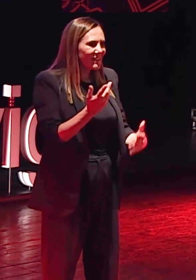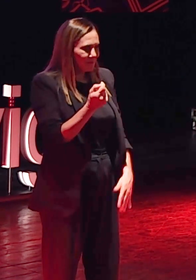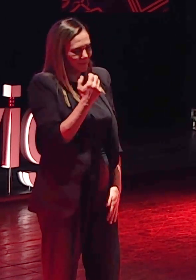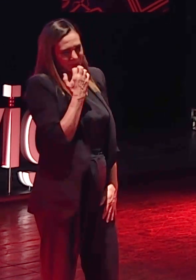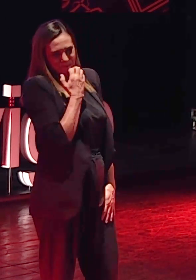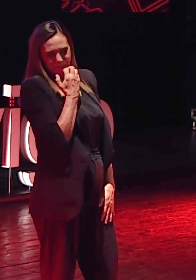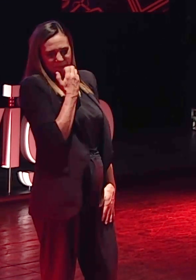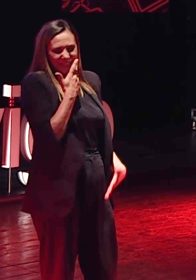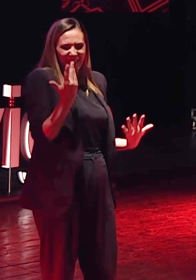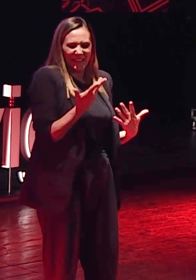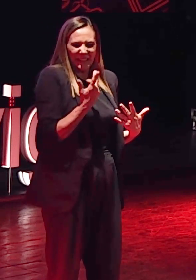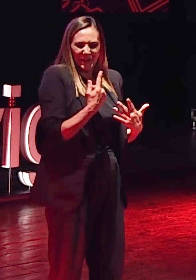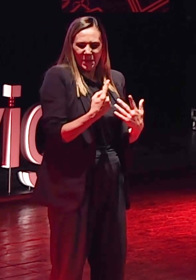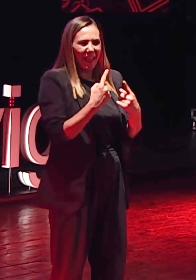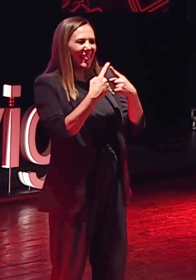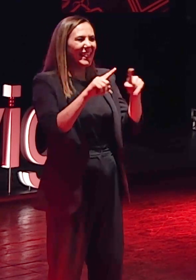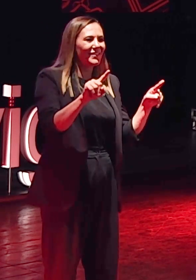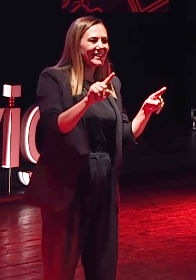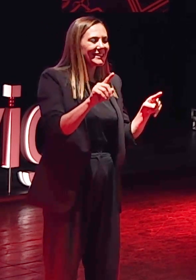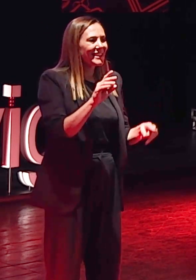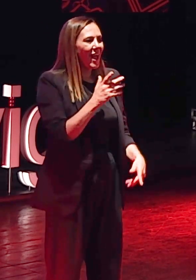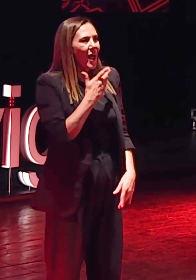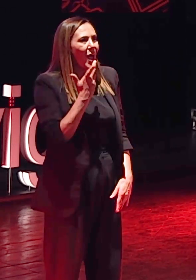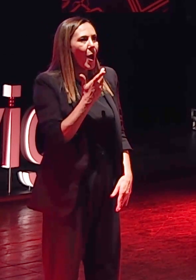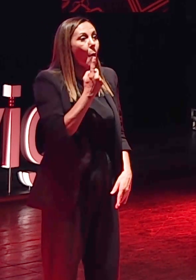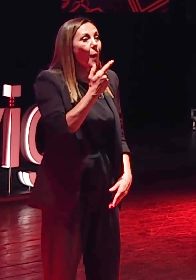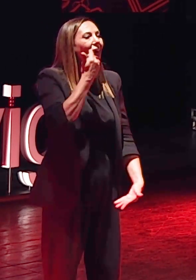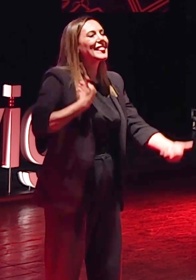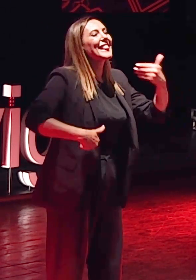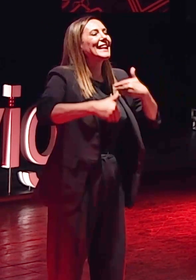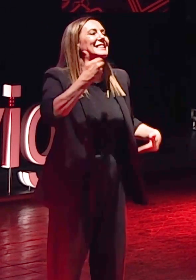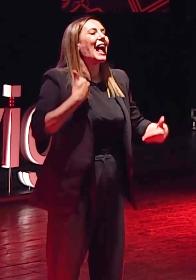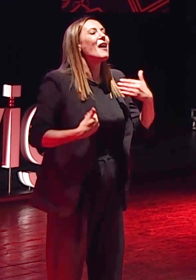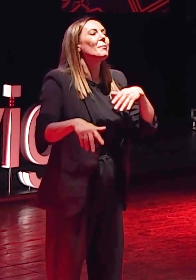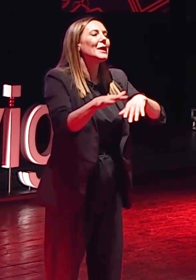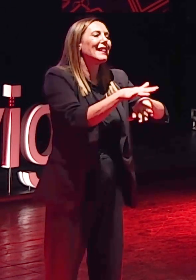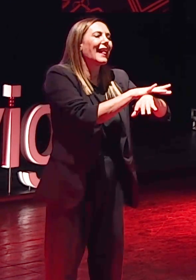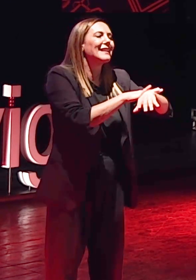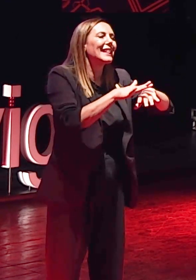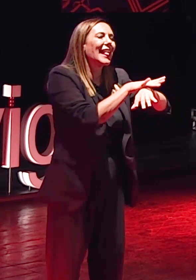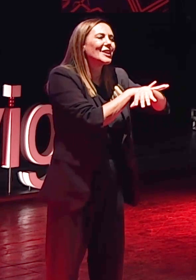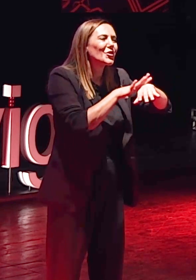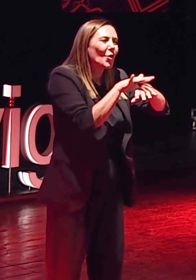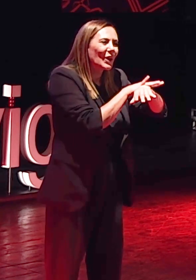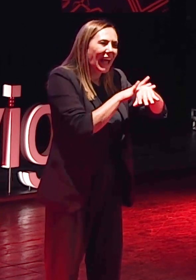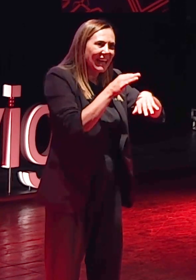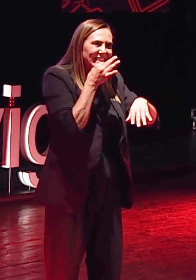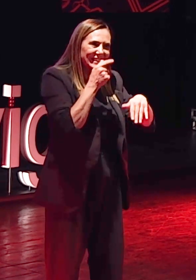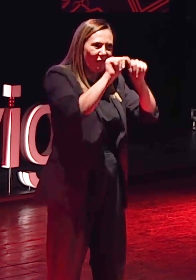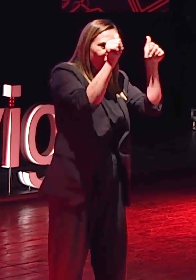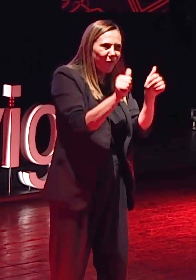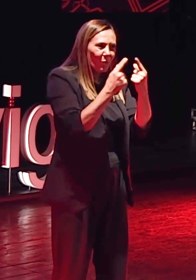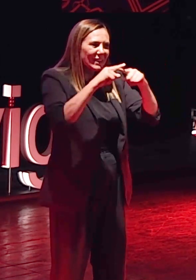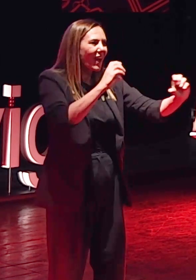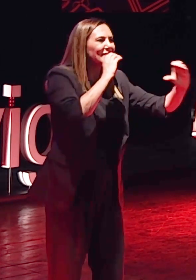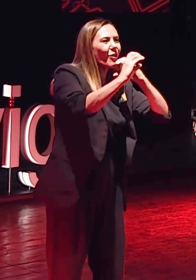che una diversità o meglio una disabilità sensoriale quindi un modo diverso di comunicare con